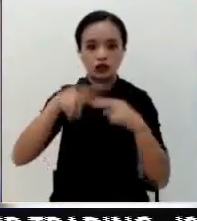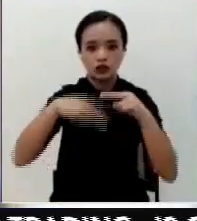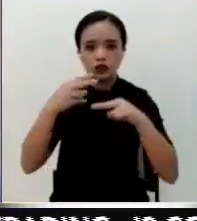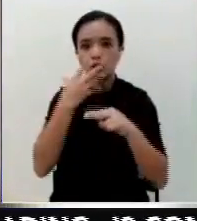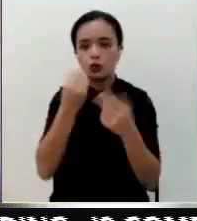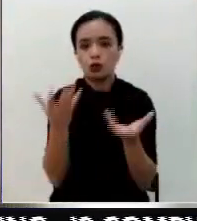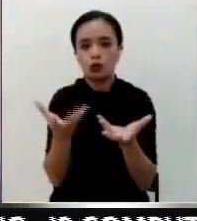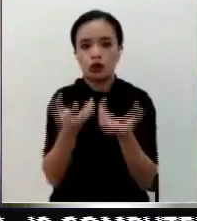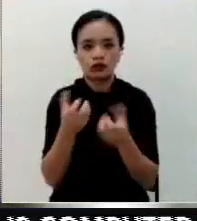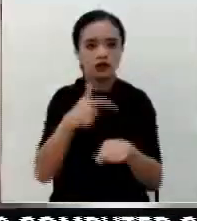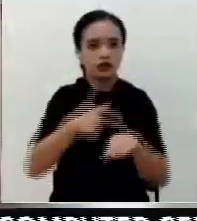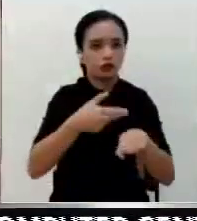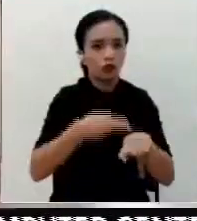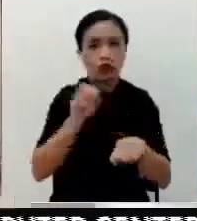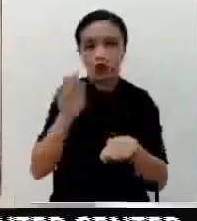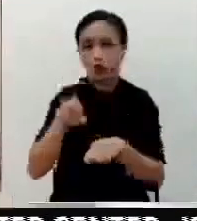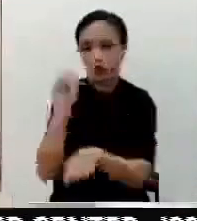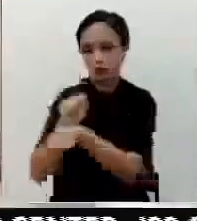programs.